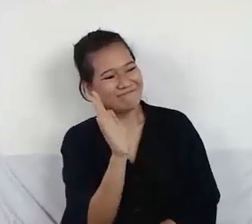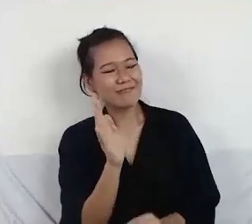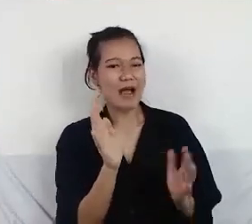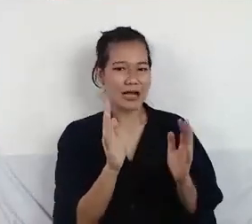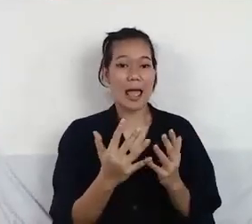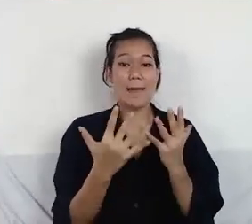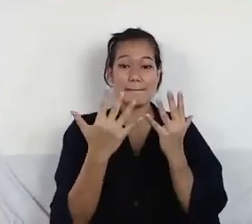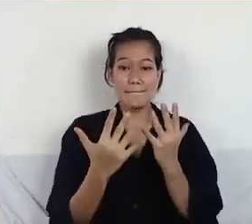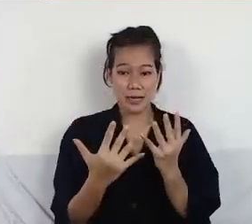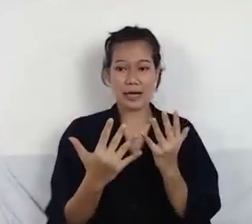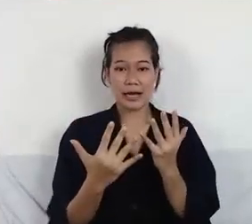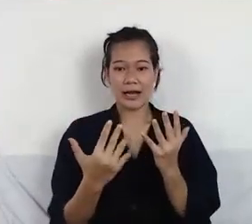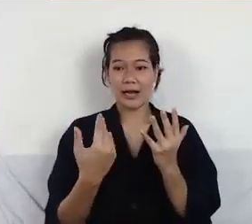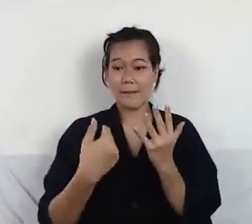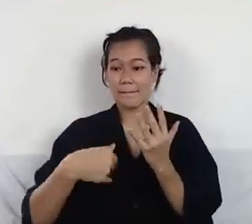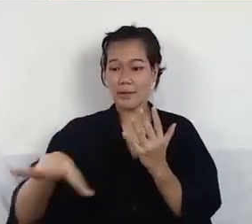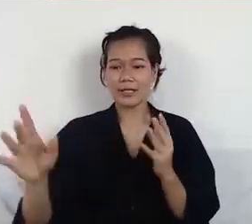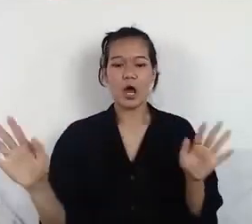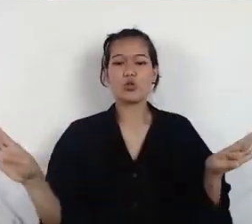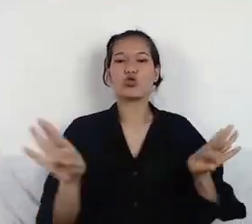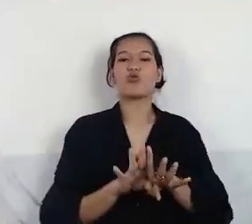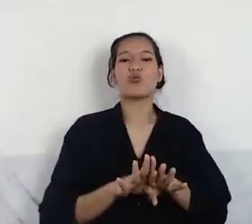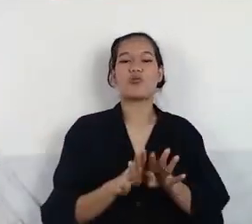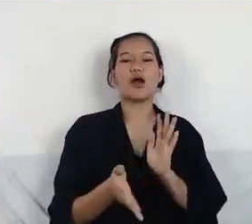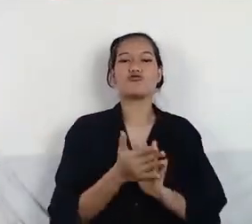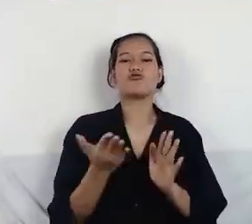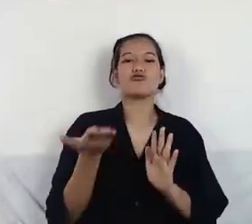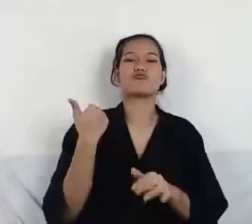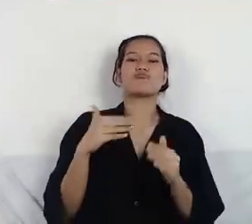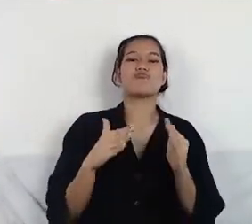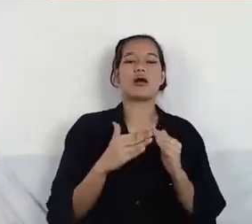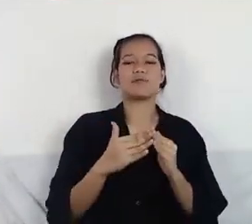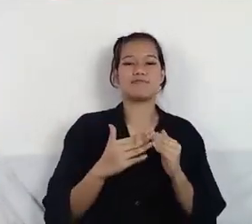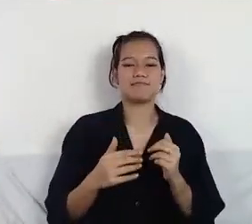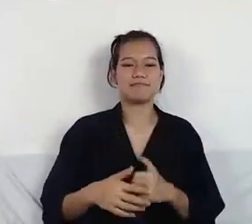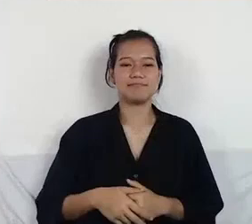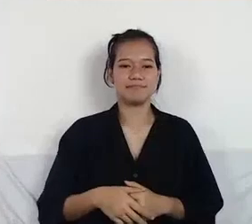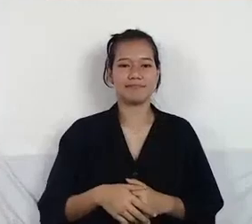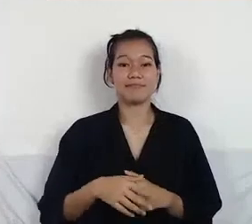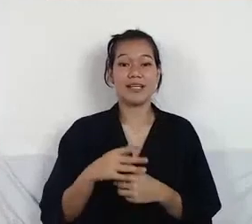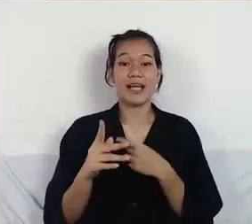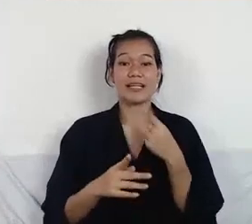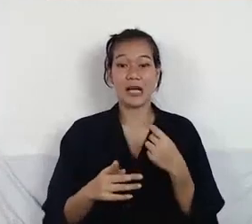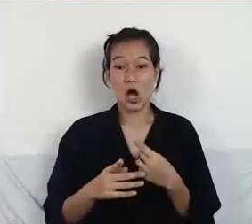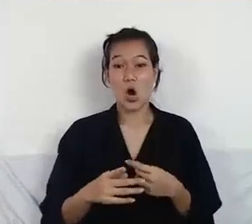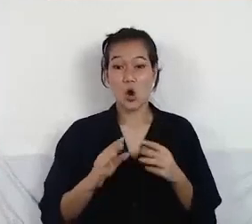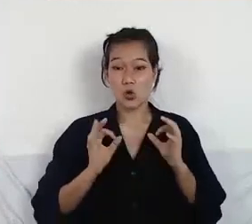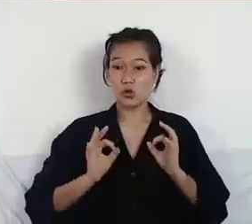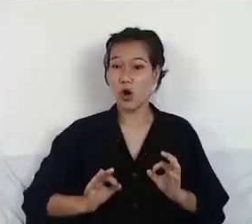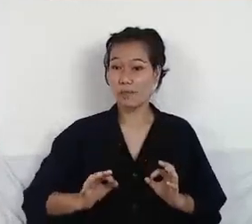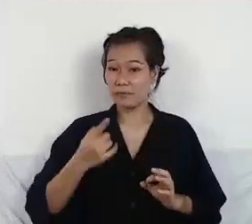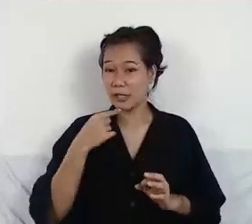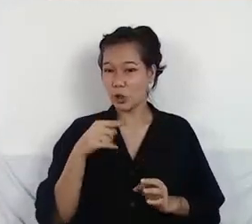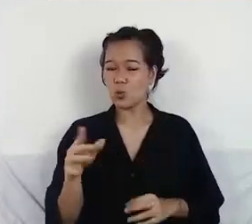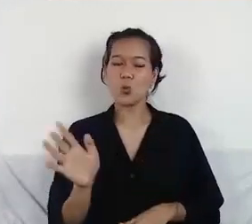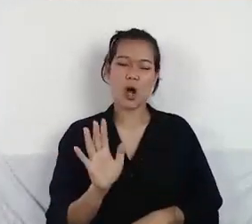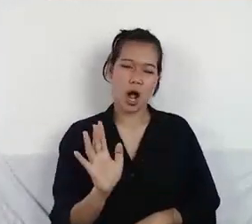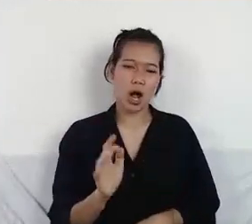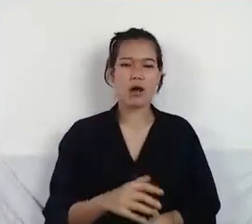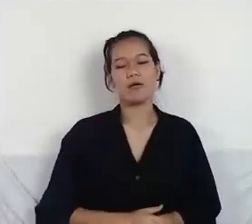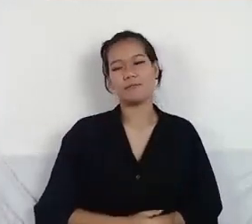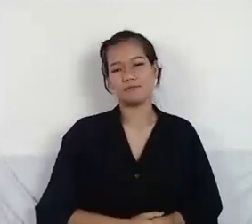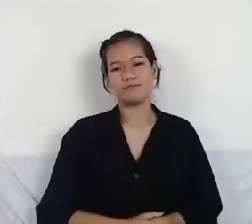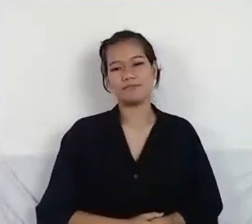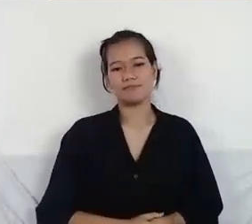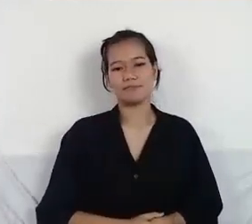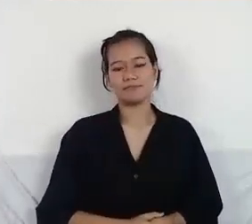pagar, pagar tutup, tuan rumah masuk rumah. Kalau yang namanya adab, enggak begitu, saudaraku.